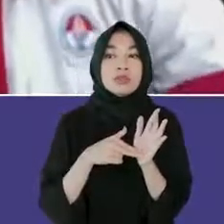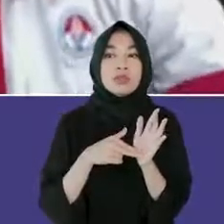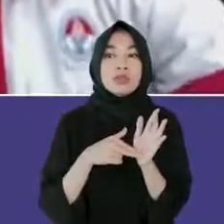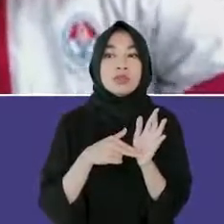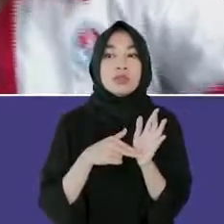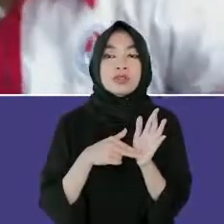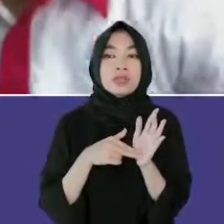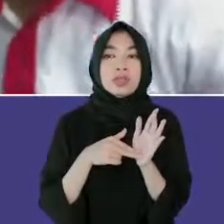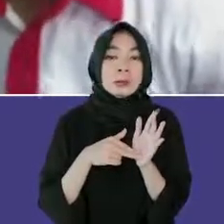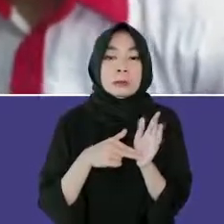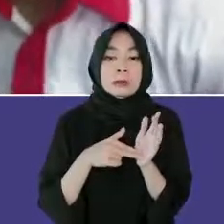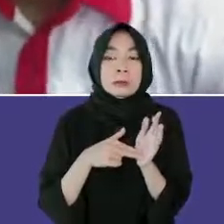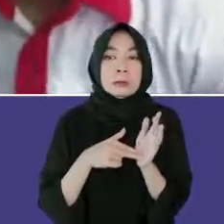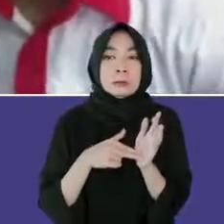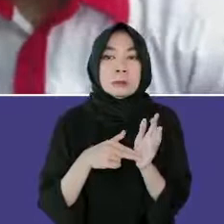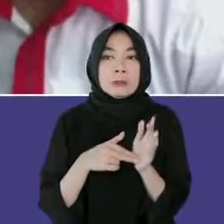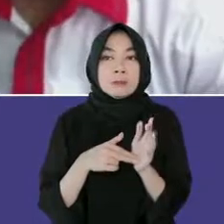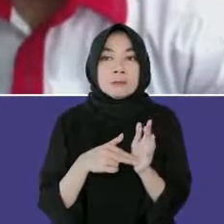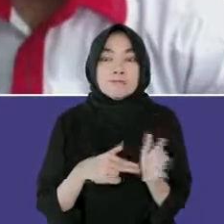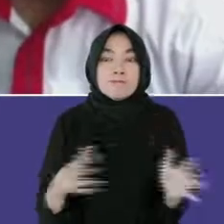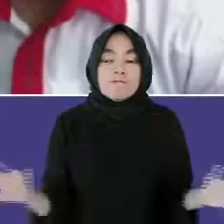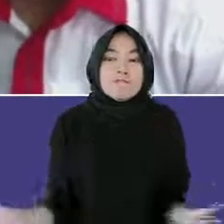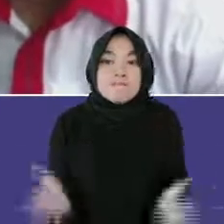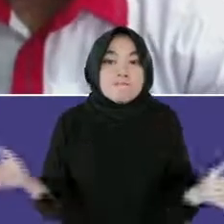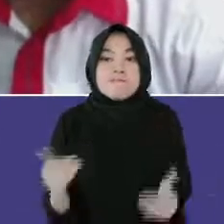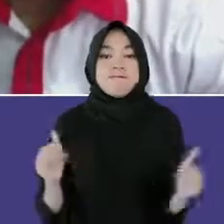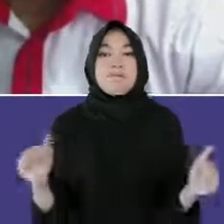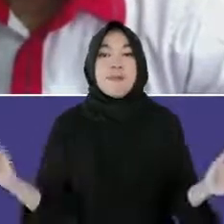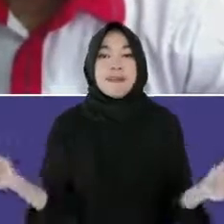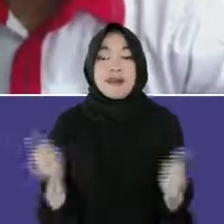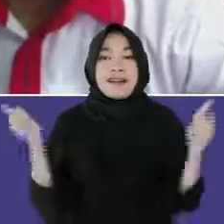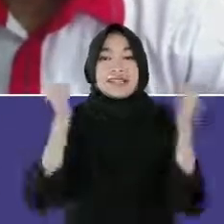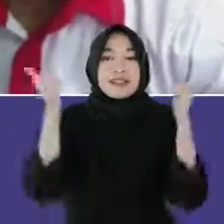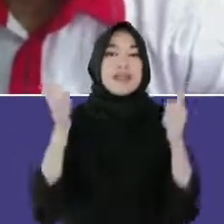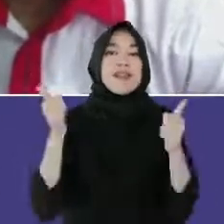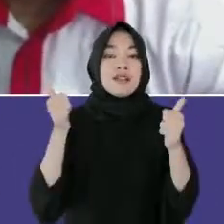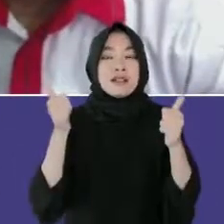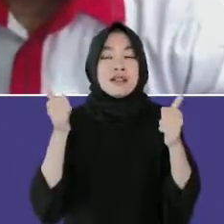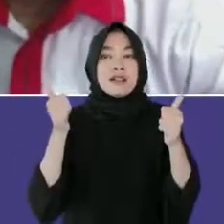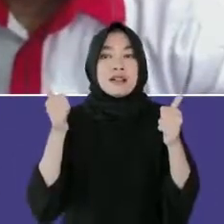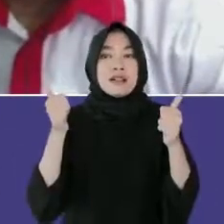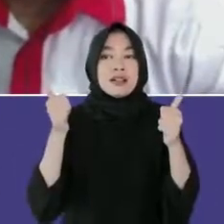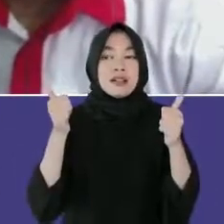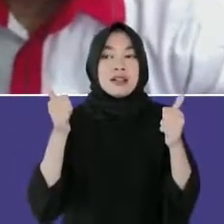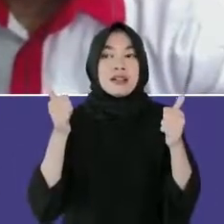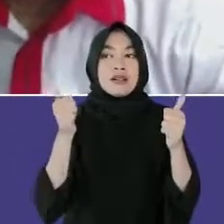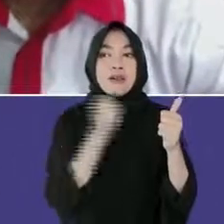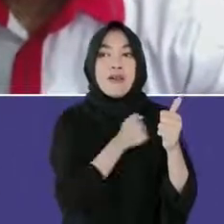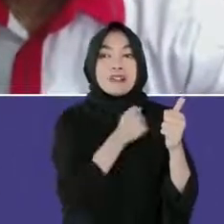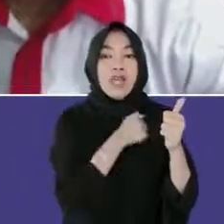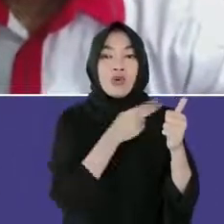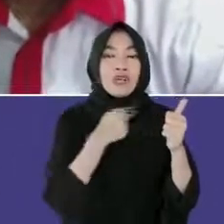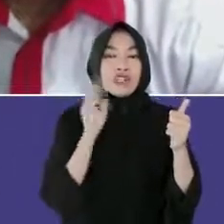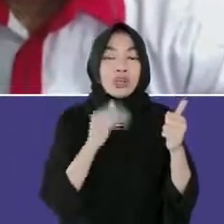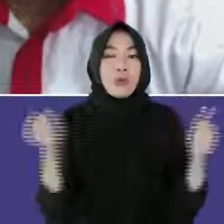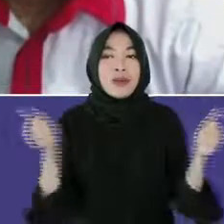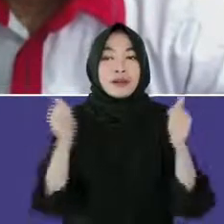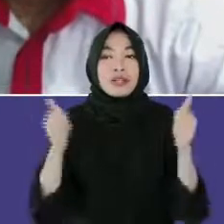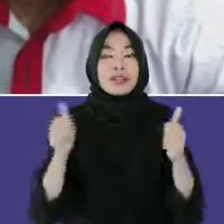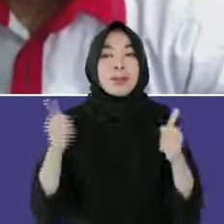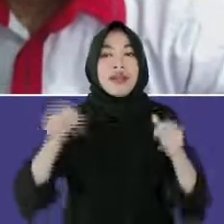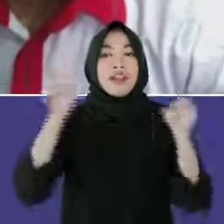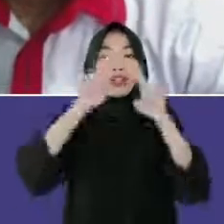ini bisa berhasil bukan hanya untuk bangsa dan negara kita tetapi